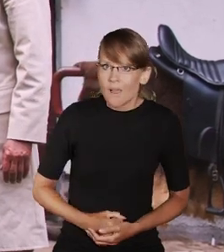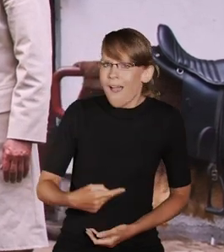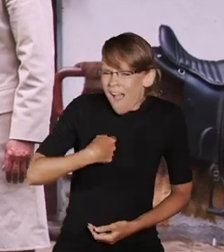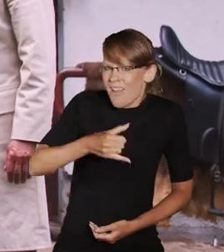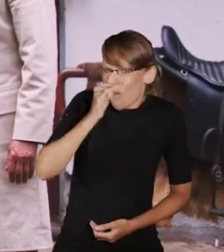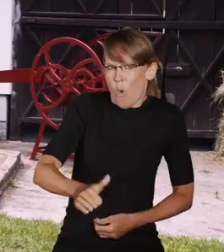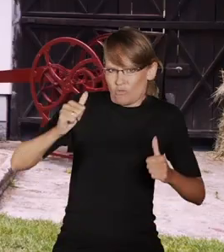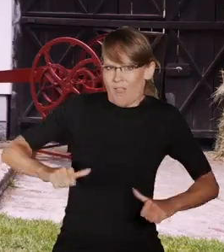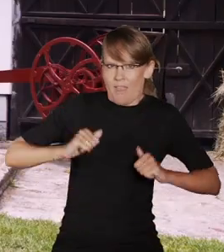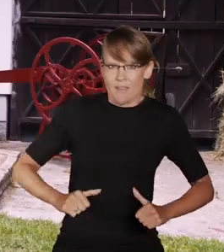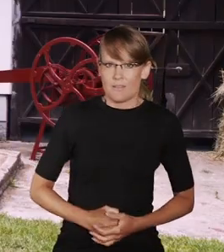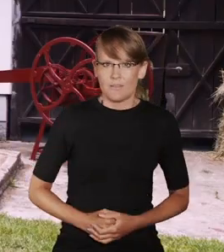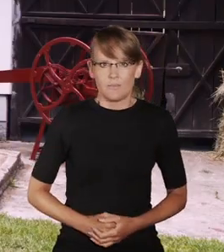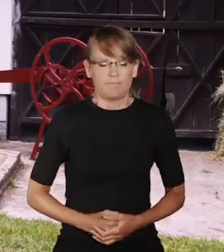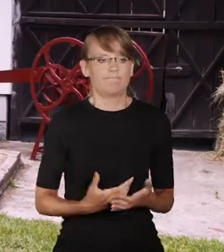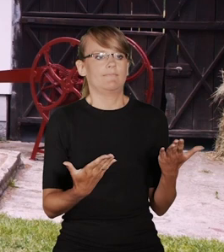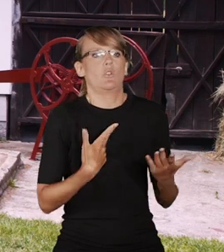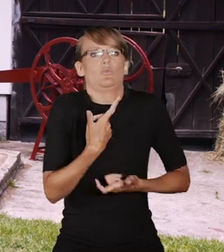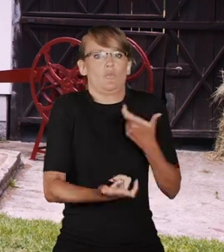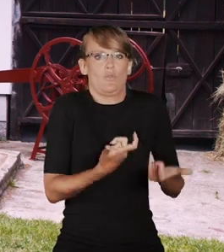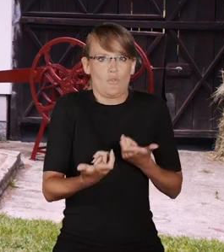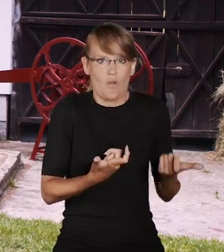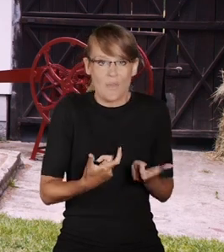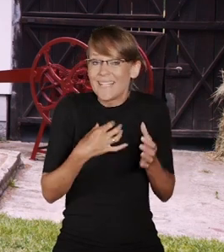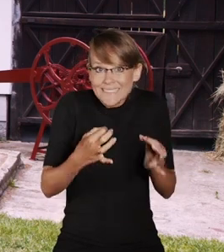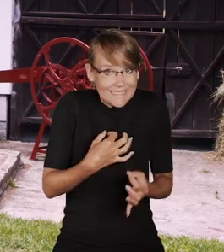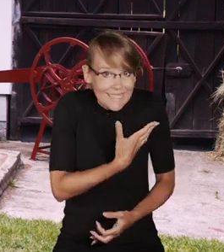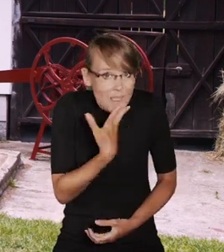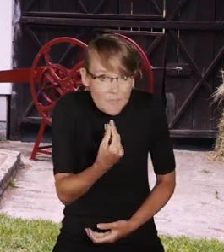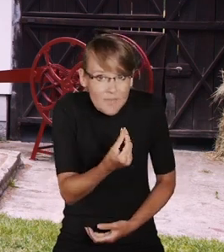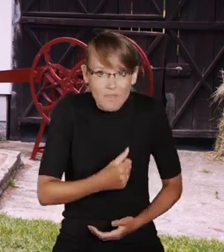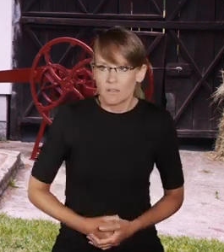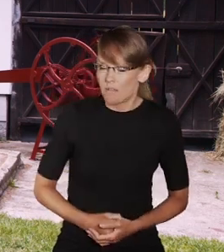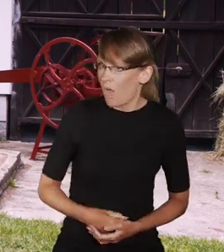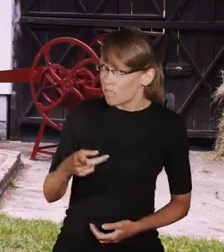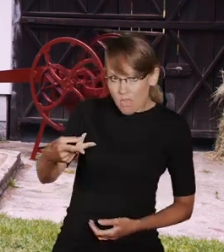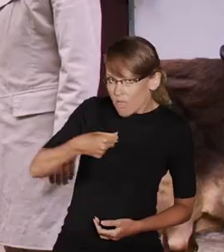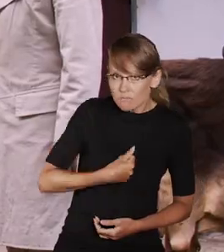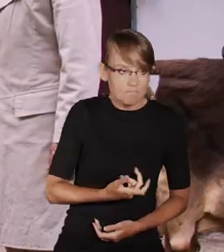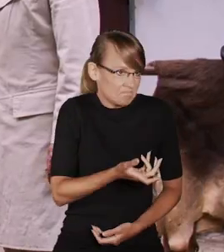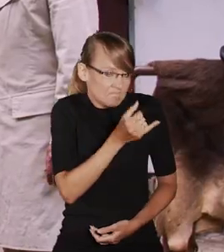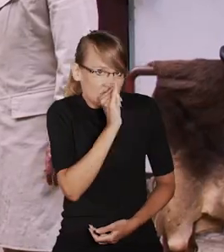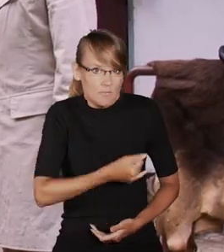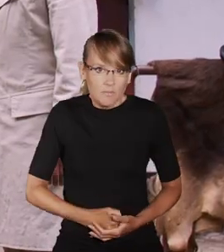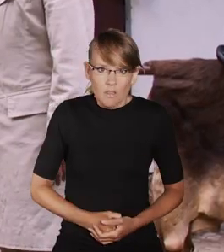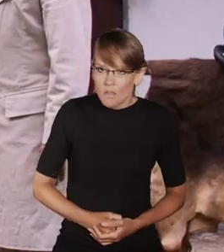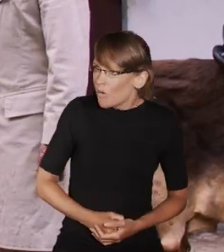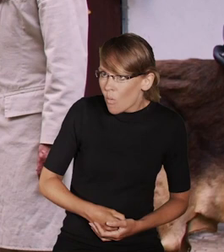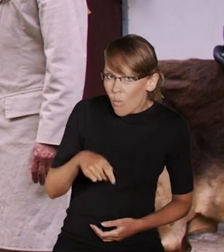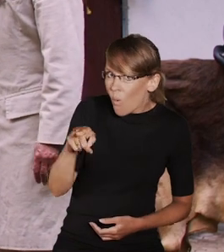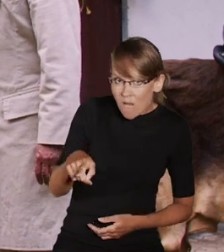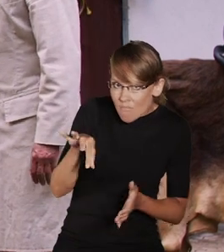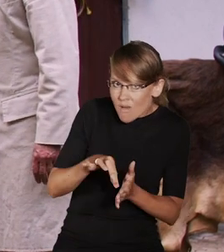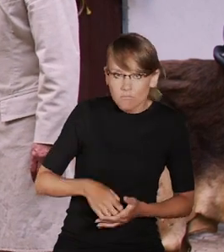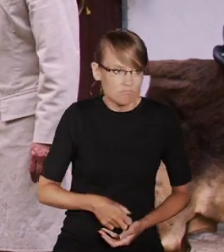Pojutrze otrzyma pan pieniądze. Ale pieniądze mi są potrzebne dziś. No daruję pan łaskawie, ale dziś nie mogę zapłacić. A